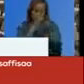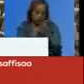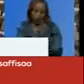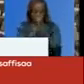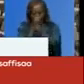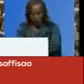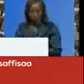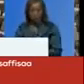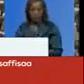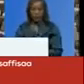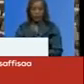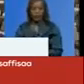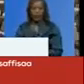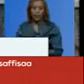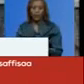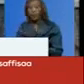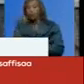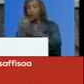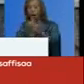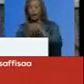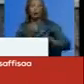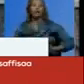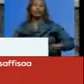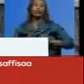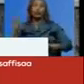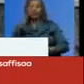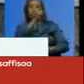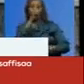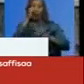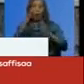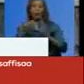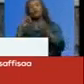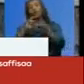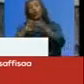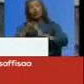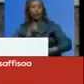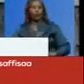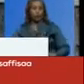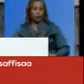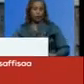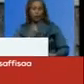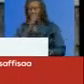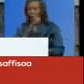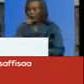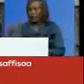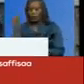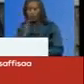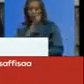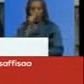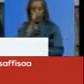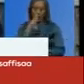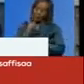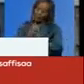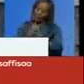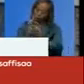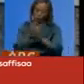ክብራን በውጭ ሀገር የምትኖሩ ኢትዮጵያውያን ወገኖቼ እያንዳንዱ ኢትዮጵያዊ ለሥራም